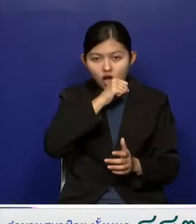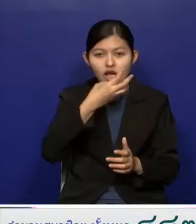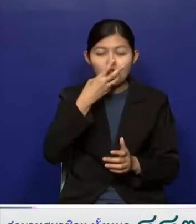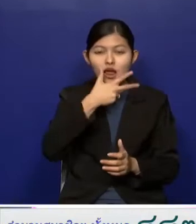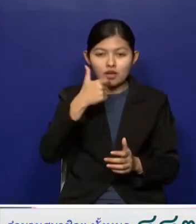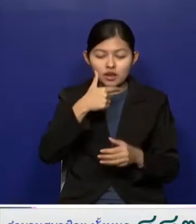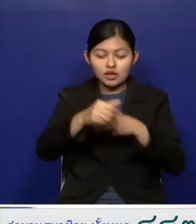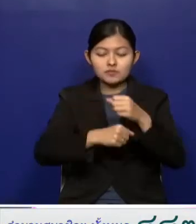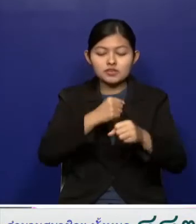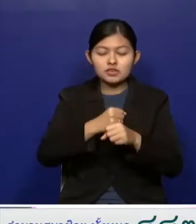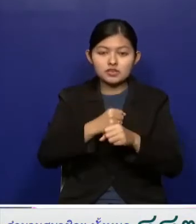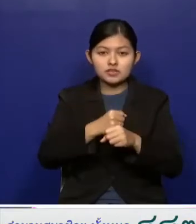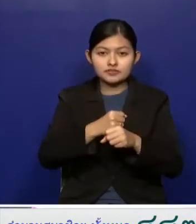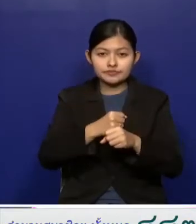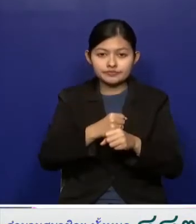ที่พ.ศ.